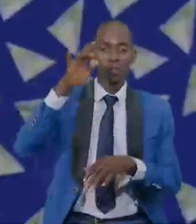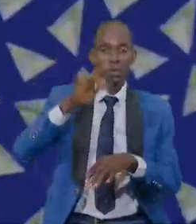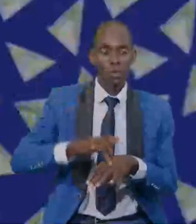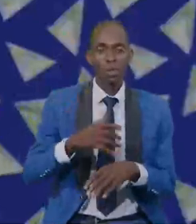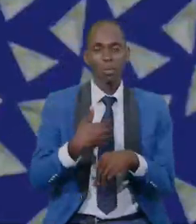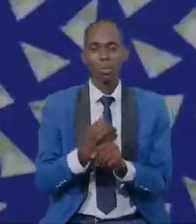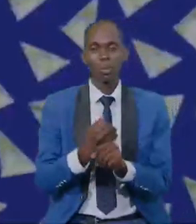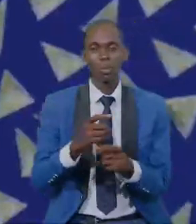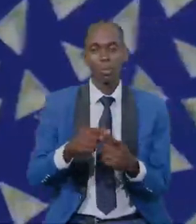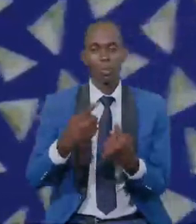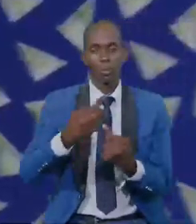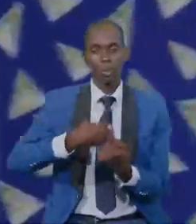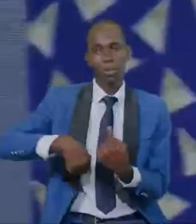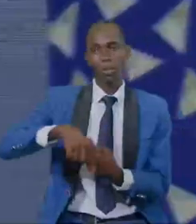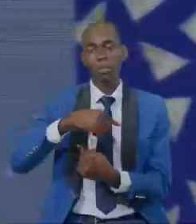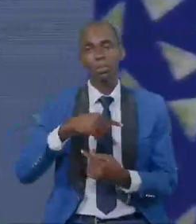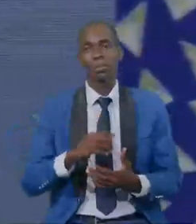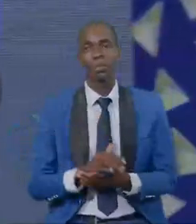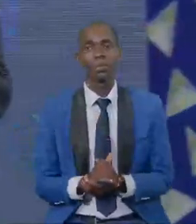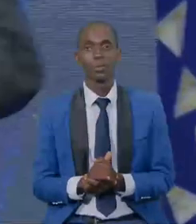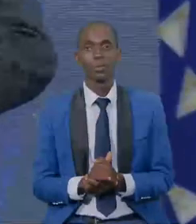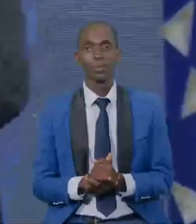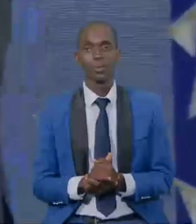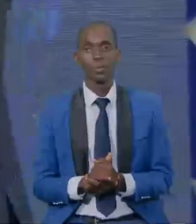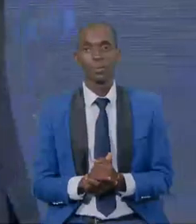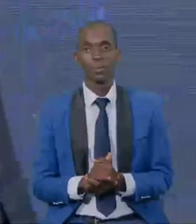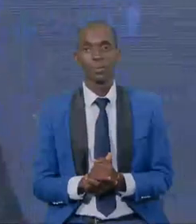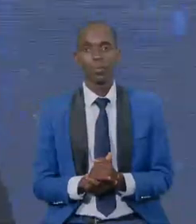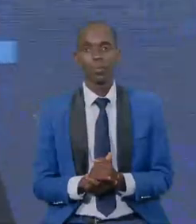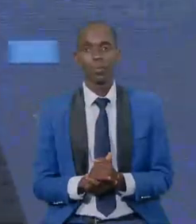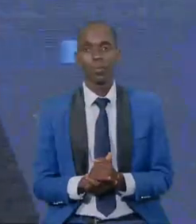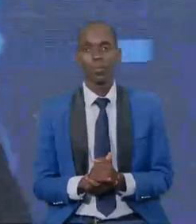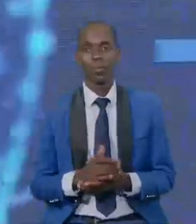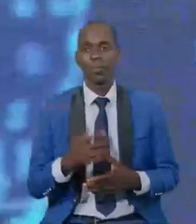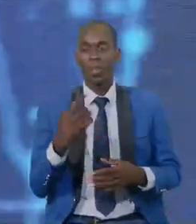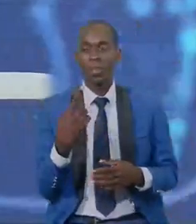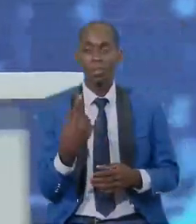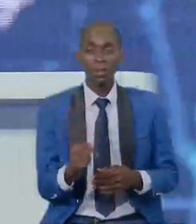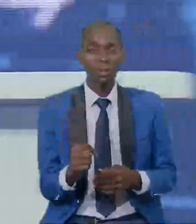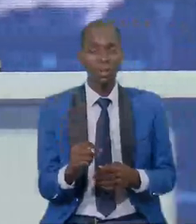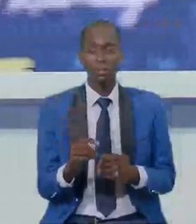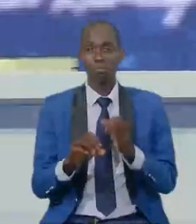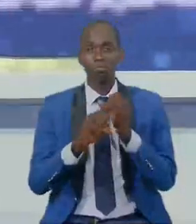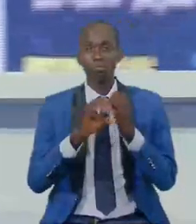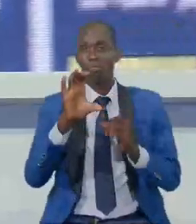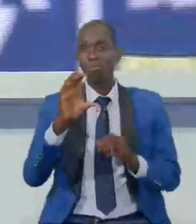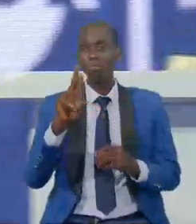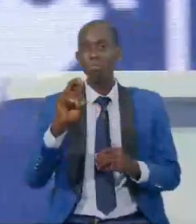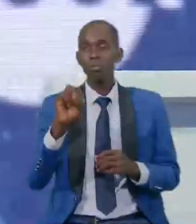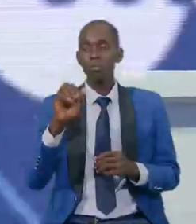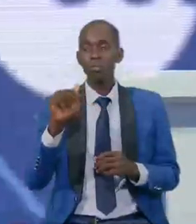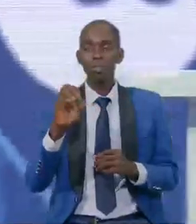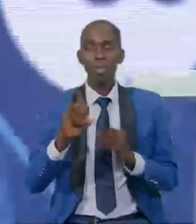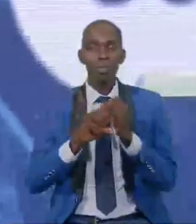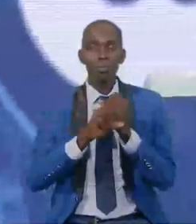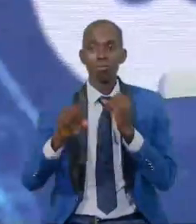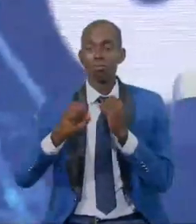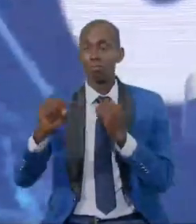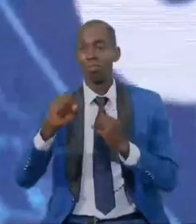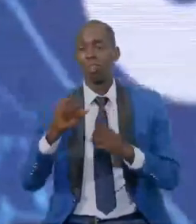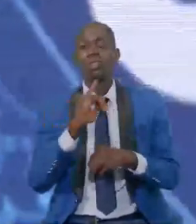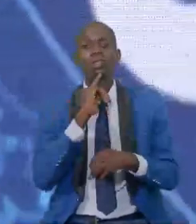Une vie qu'il vous touche et il vous transforme. The crusade is not just, you know, to come together. And